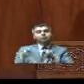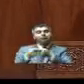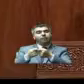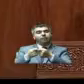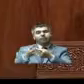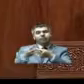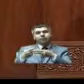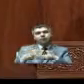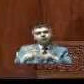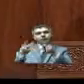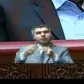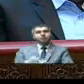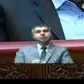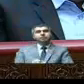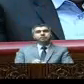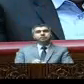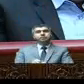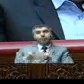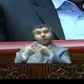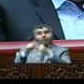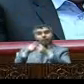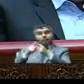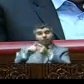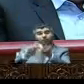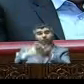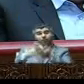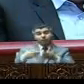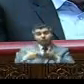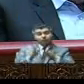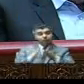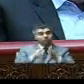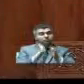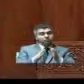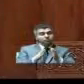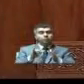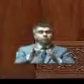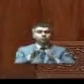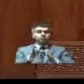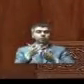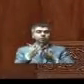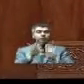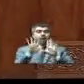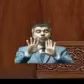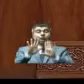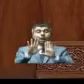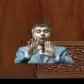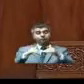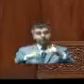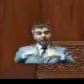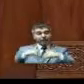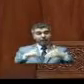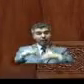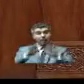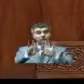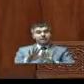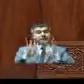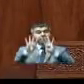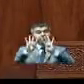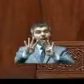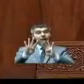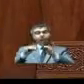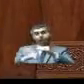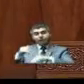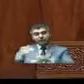توريد تارودان تازا تنغير صفرو وشيشاوة. ومن جانب آخر، انتبت